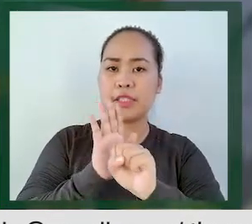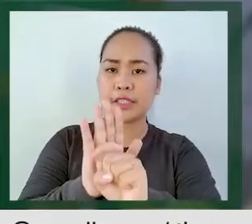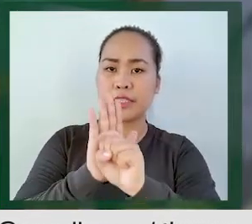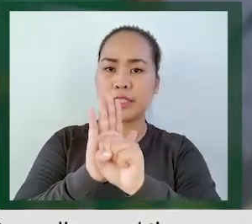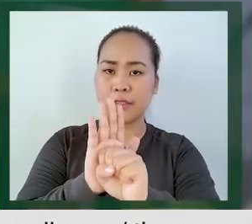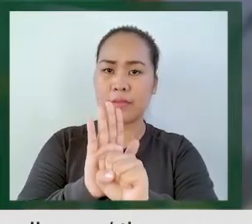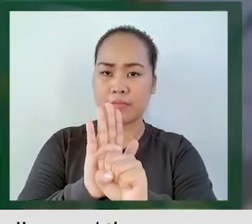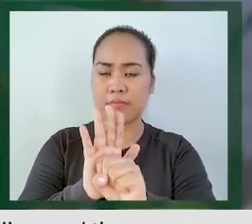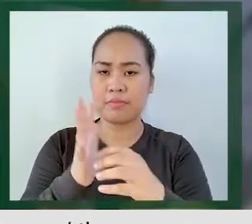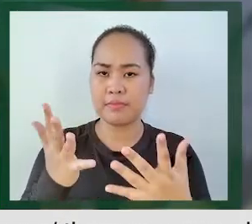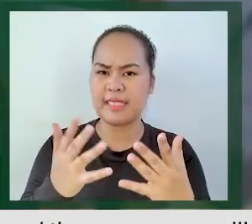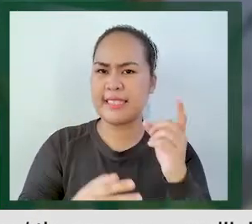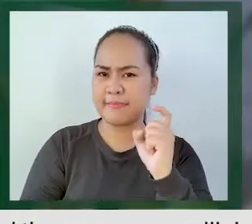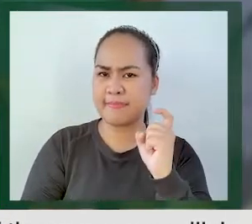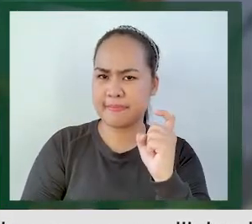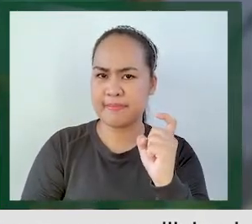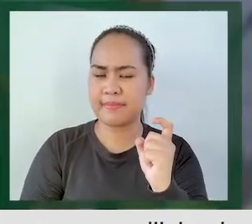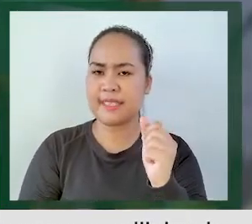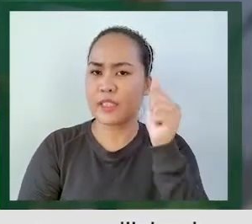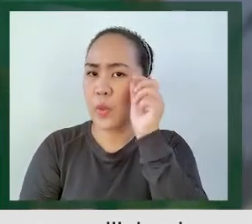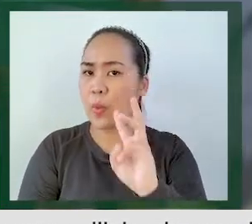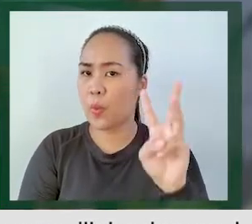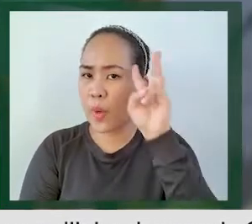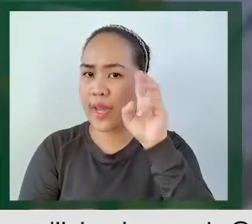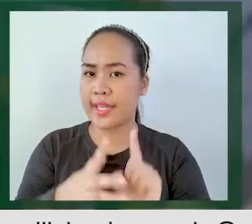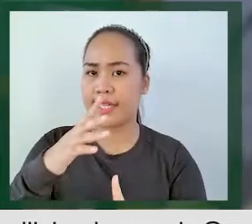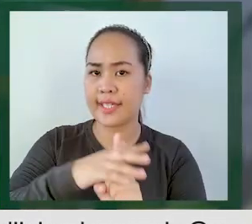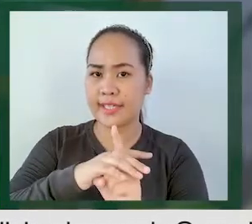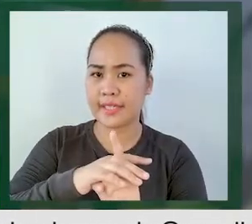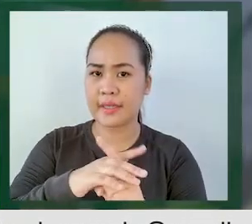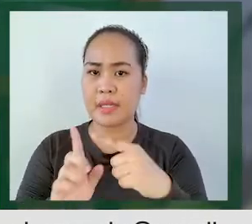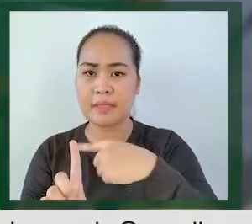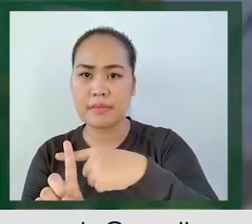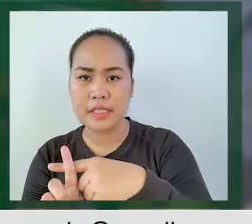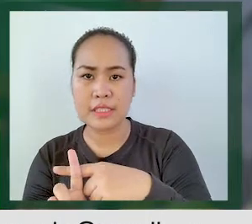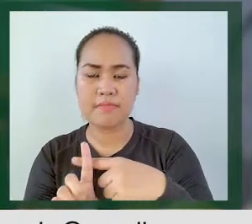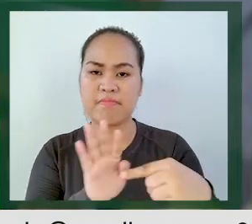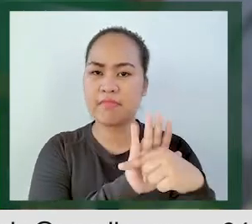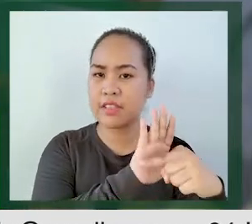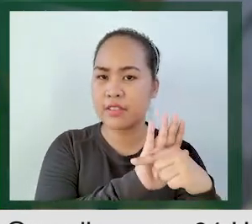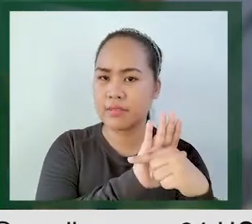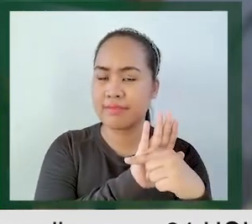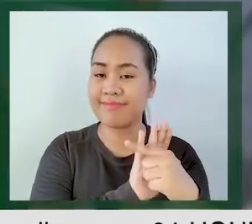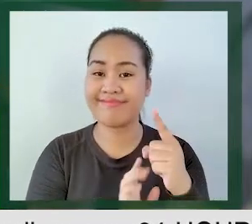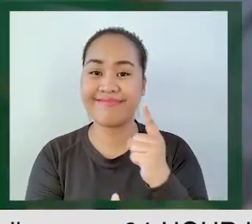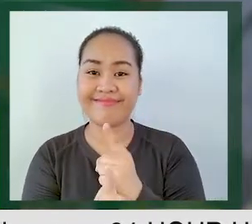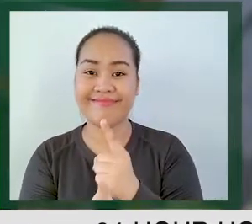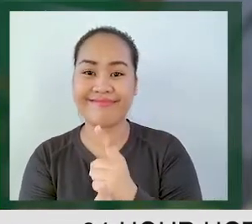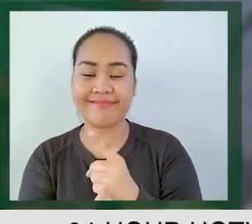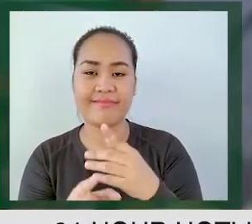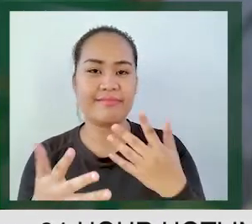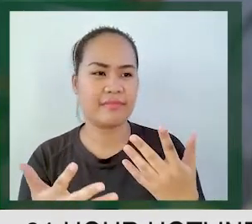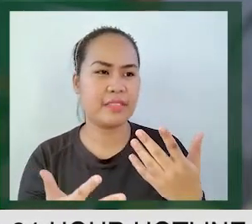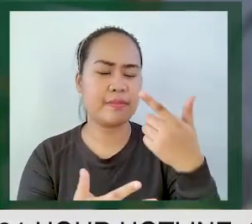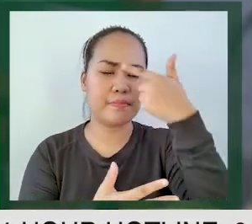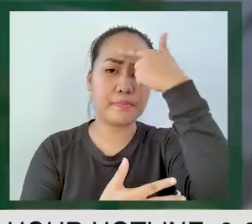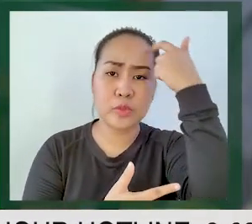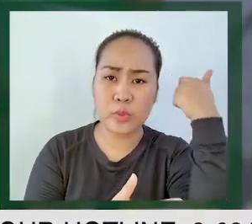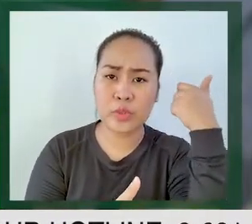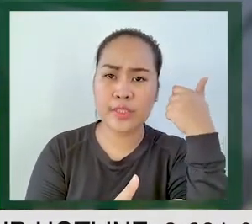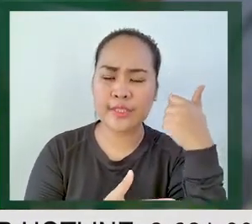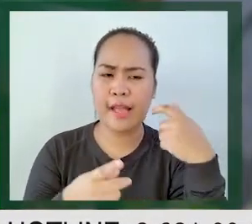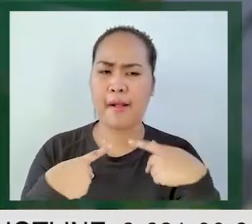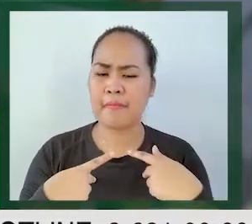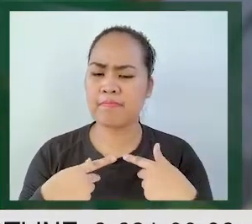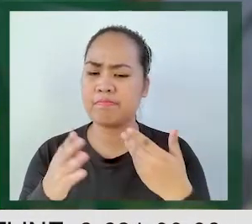hindi, no. And because of this, they get to take precautionary measures more, no, at hindi pa nila para